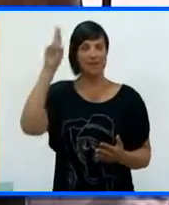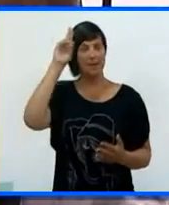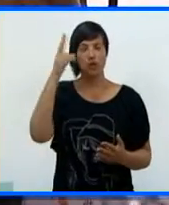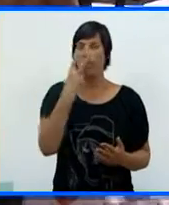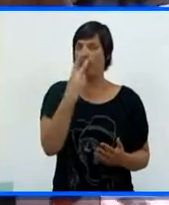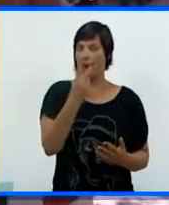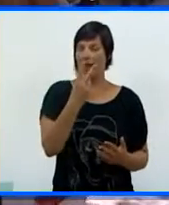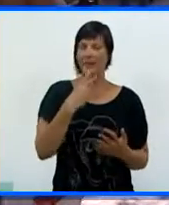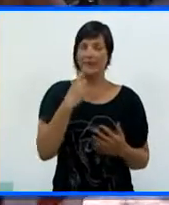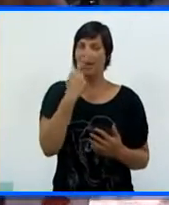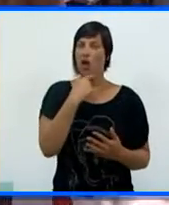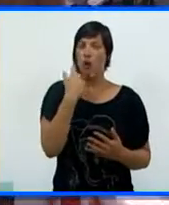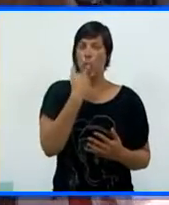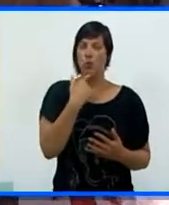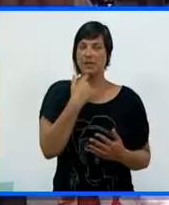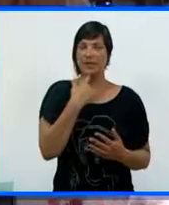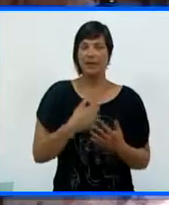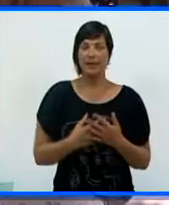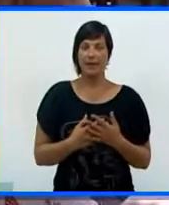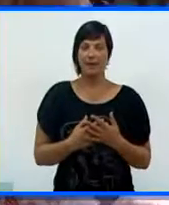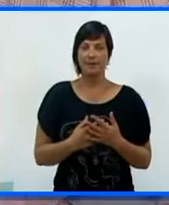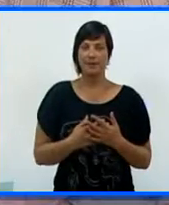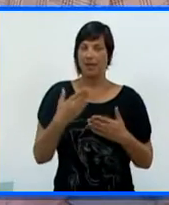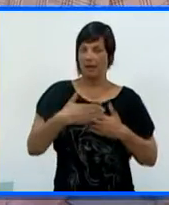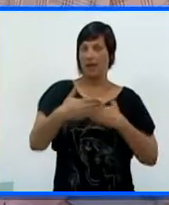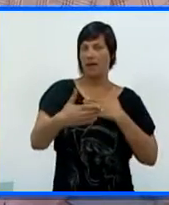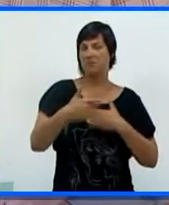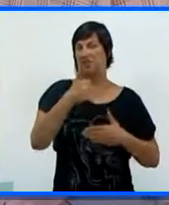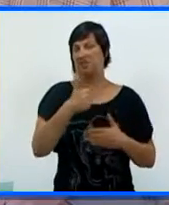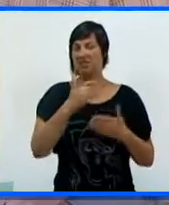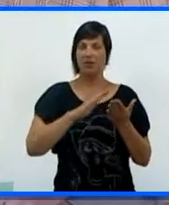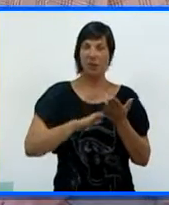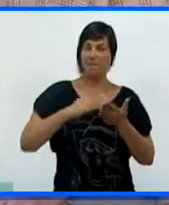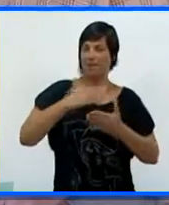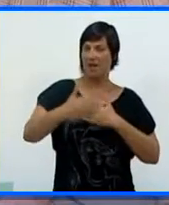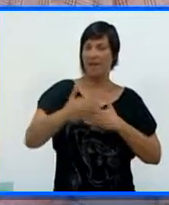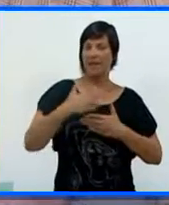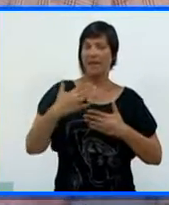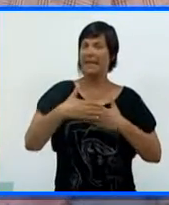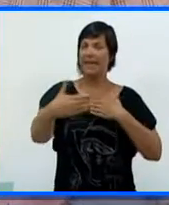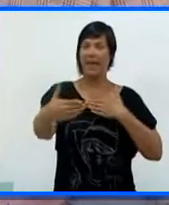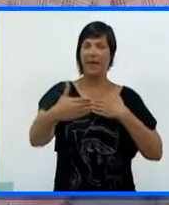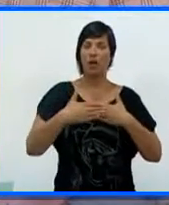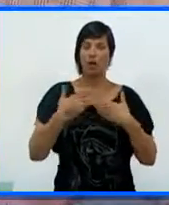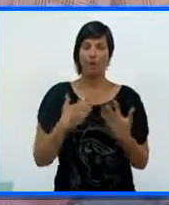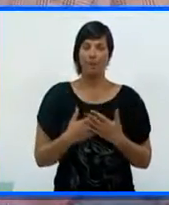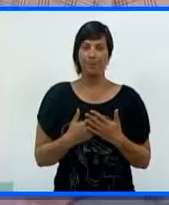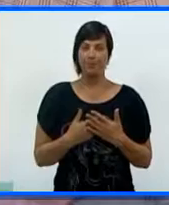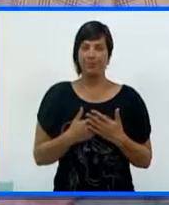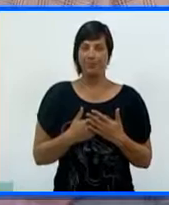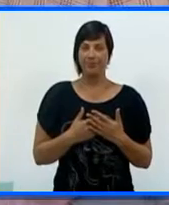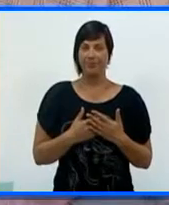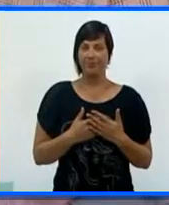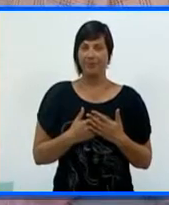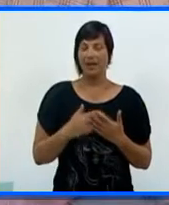može gledat na usta, gleda, onda se razmak od preko banka, to nije tako daleko, ide metar, metar